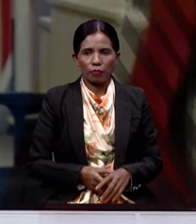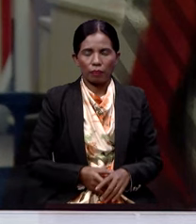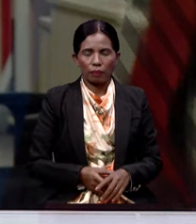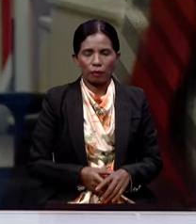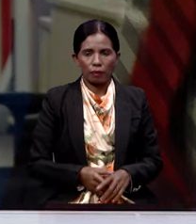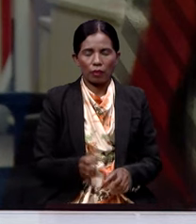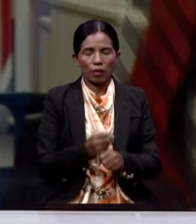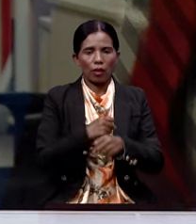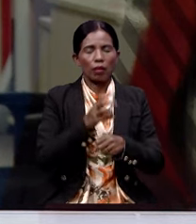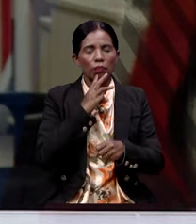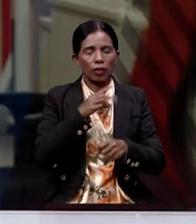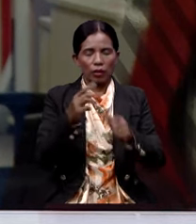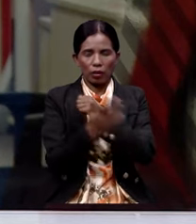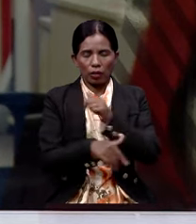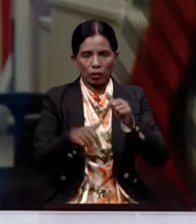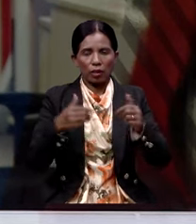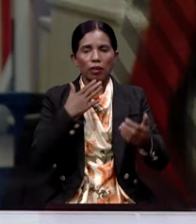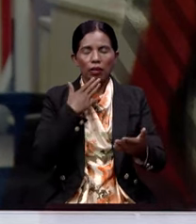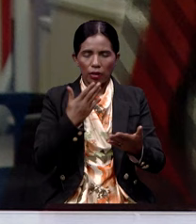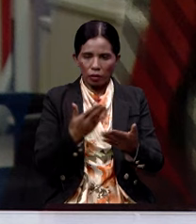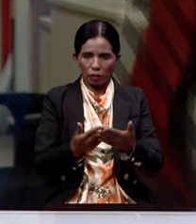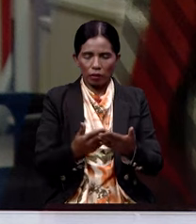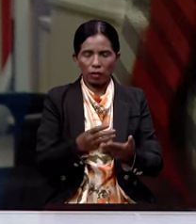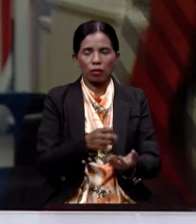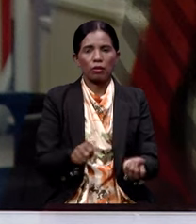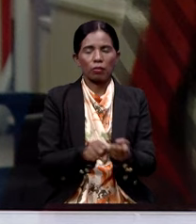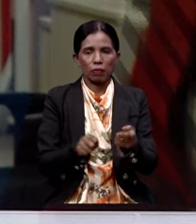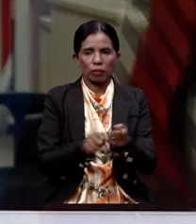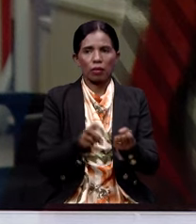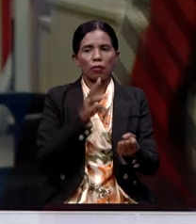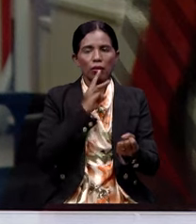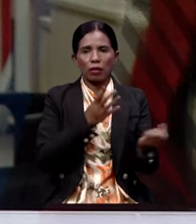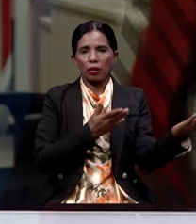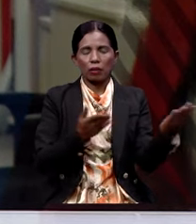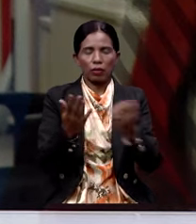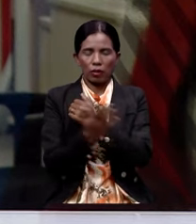Produção B ia relaran ia ona qualidade dia atau substitui B importado.